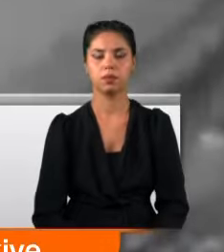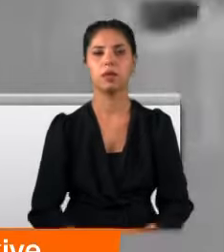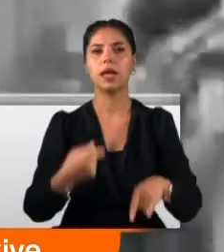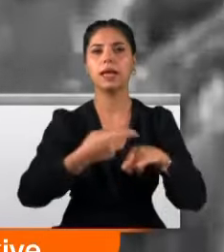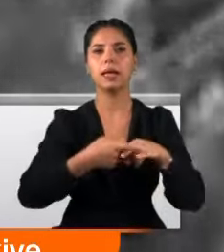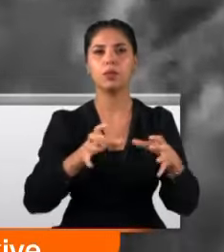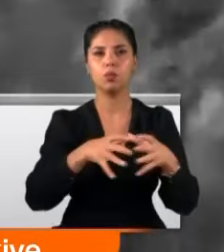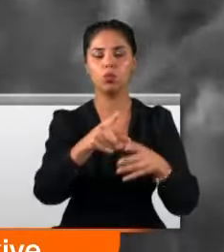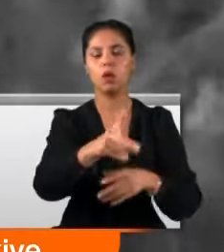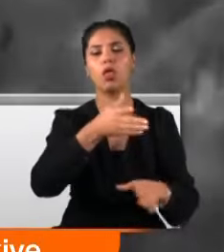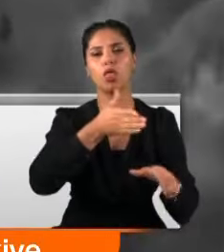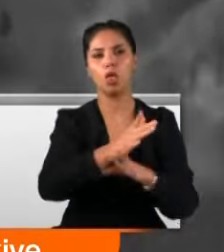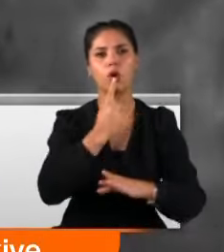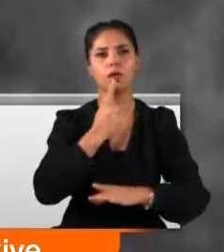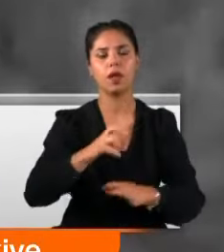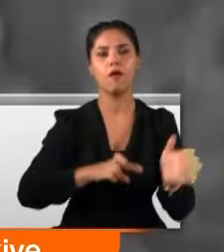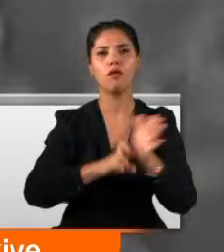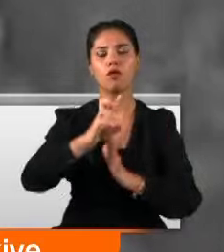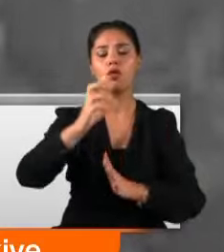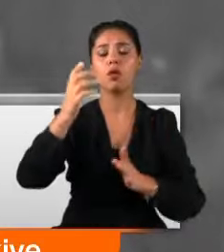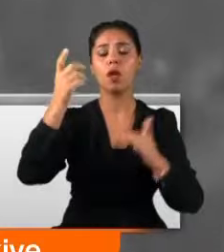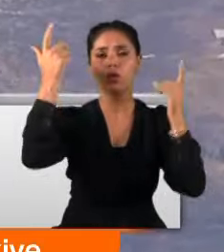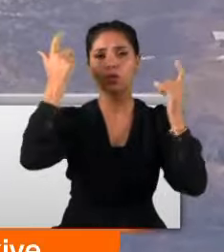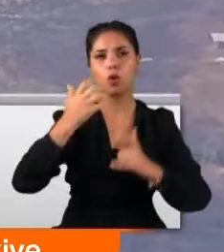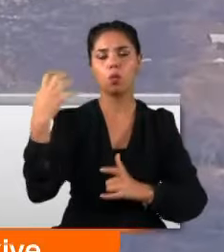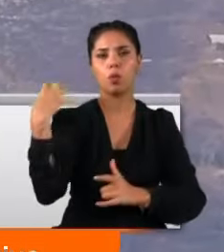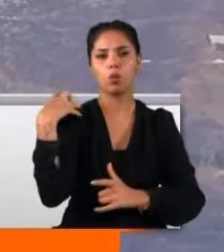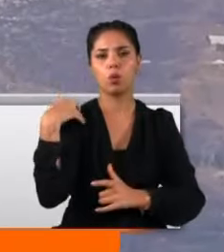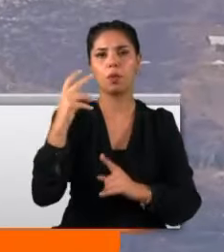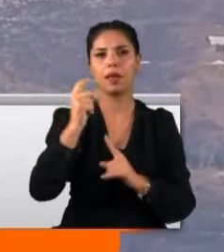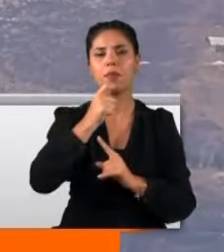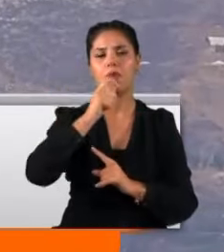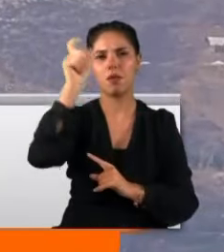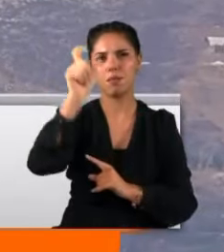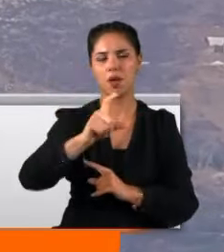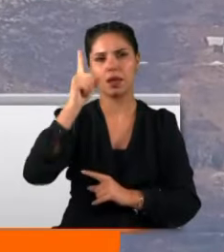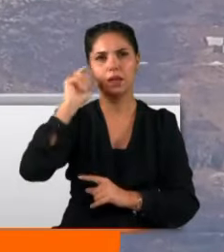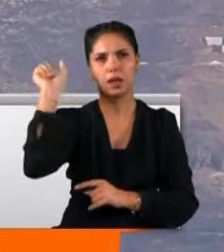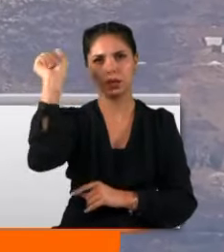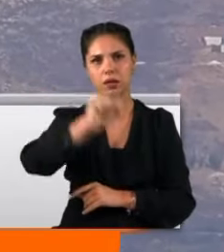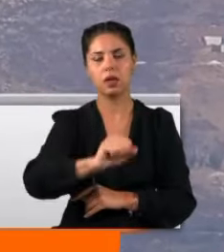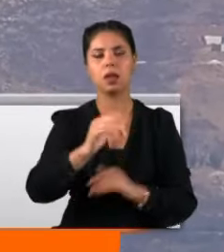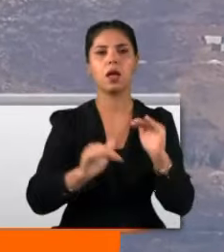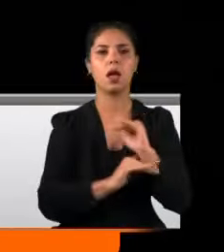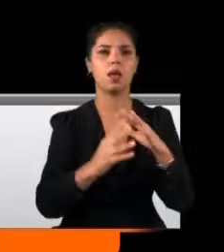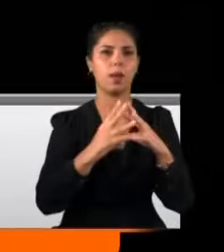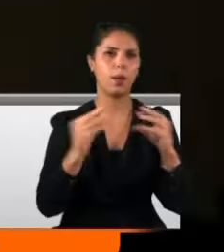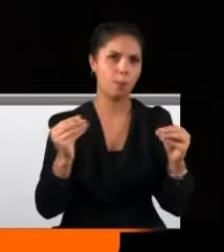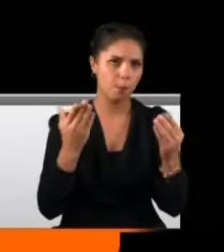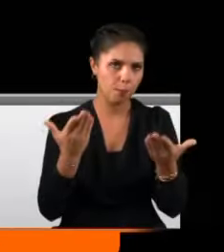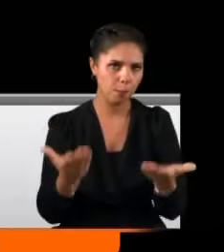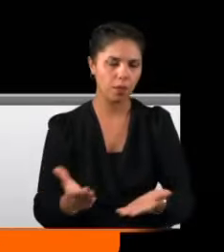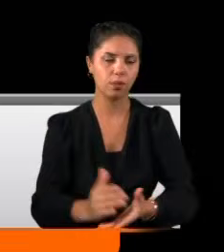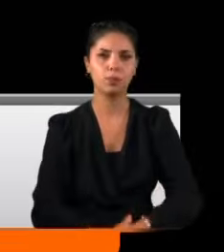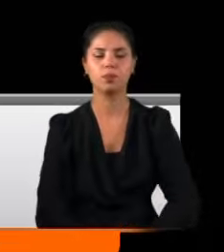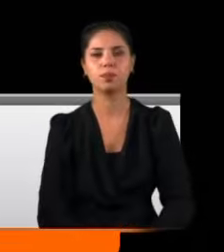Hizbullah doğruladı. Füzelerden sorumlu komutan İbrahim Kubayşi, İsrail saldırısında hayatını kaybetti.